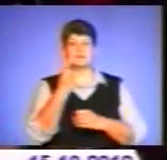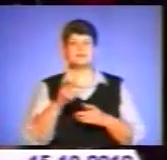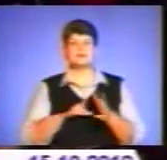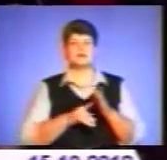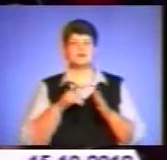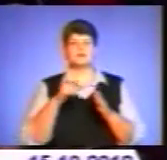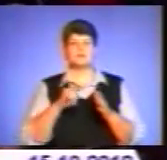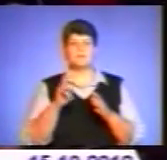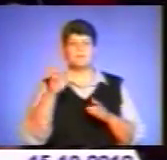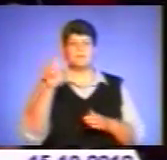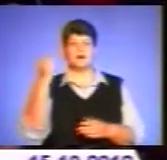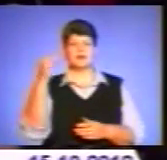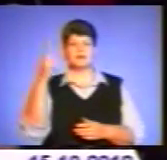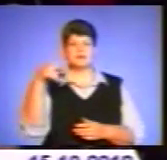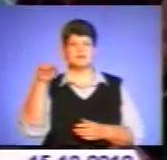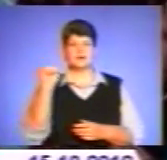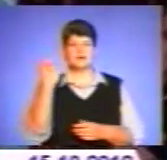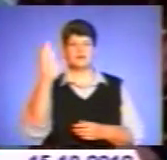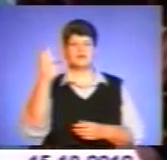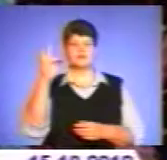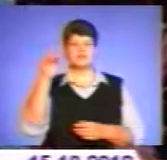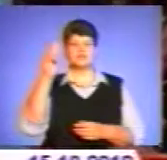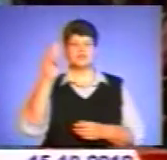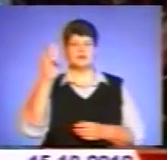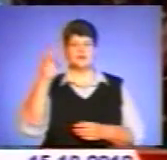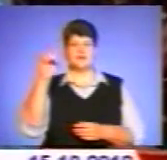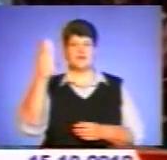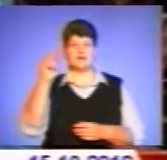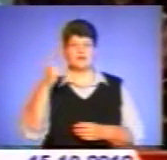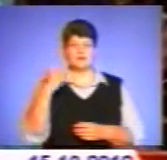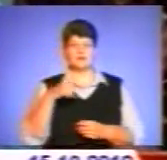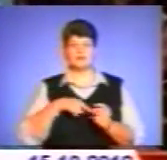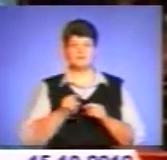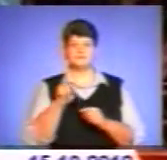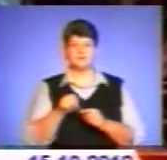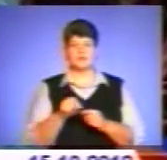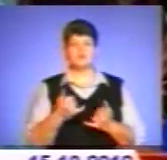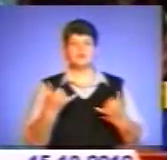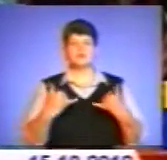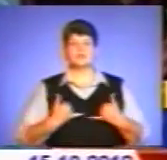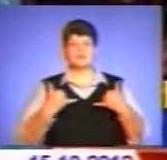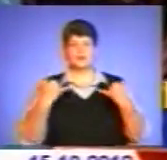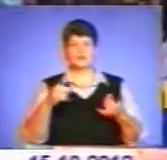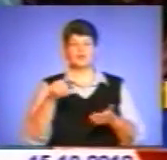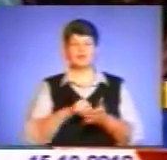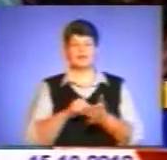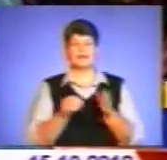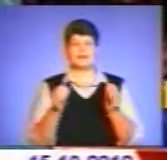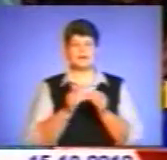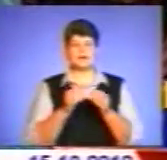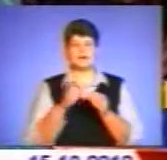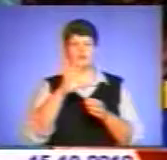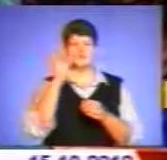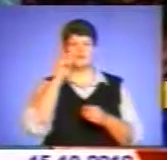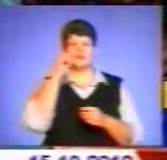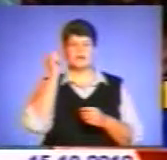Січі Дмитро Байда Вишневецький. Шановні учасники 10-го всеукраїнського фестивалю